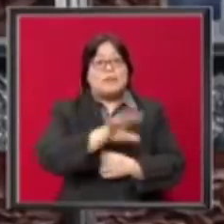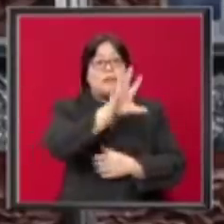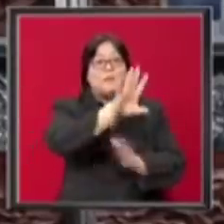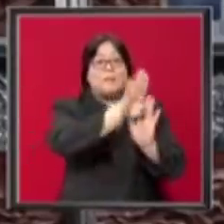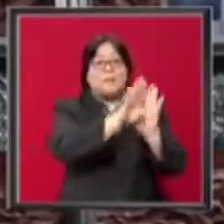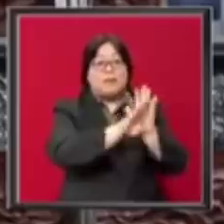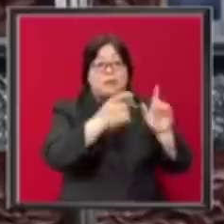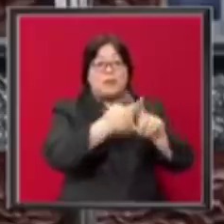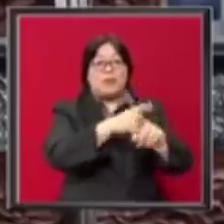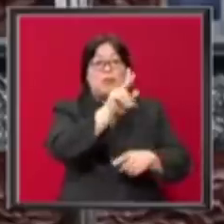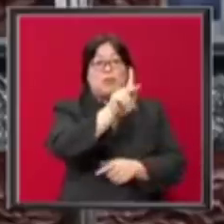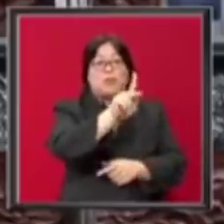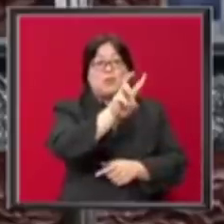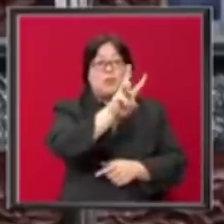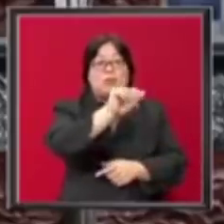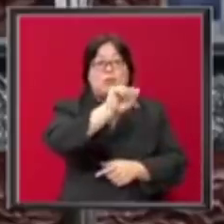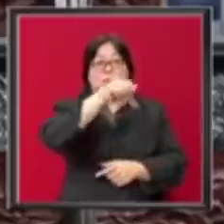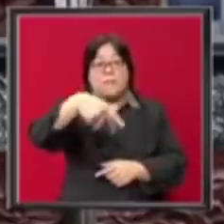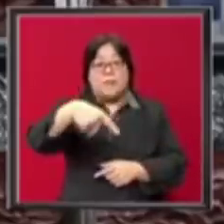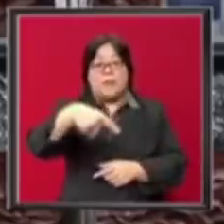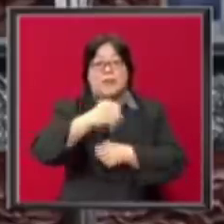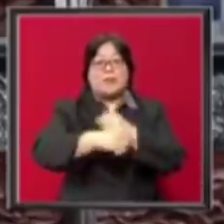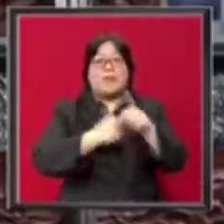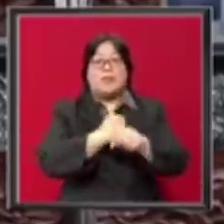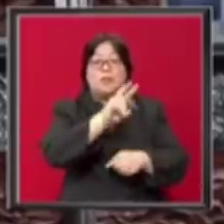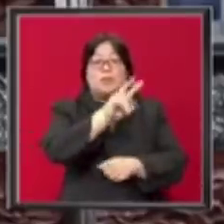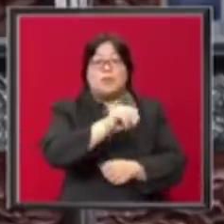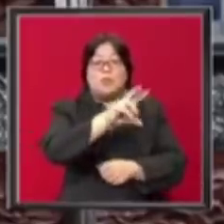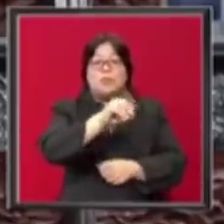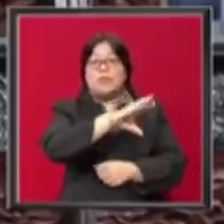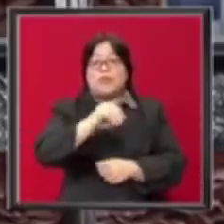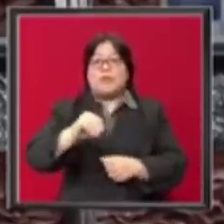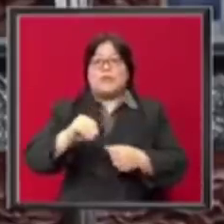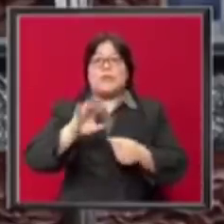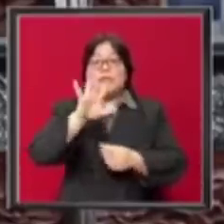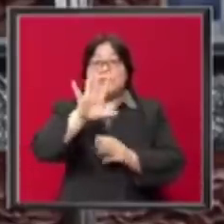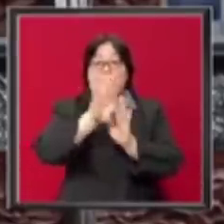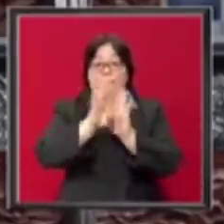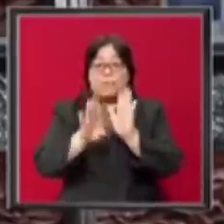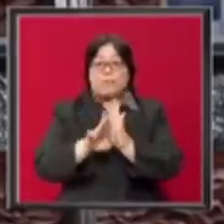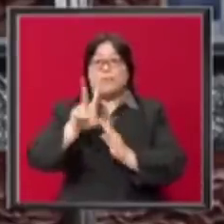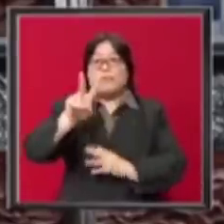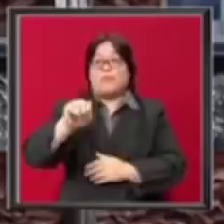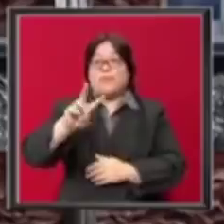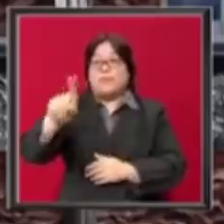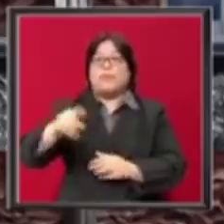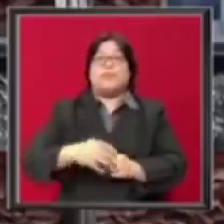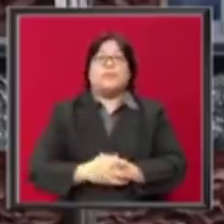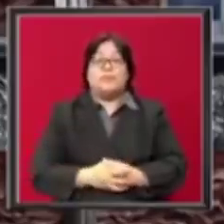daripada KUAP untuk 2020 dan 5 bilion untuk 2021.